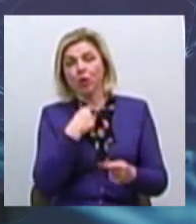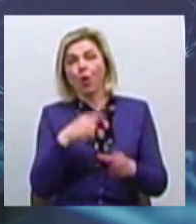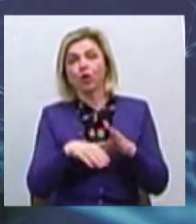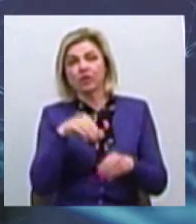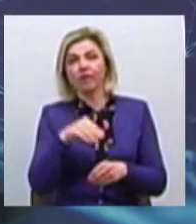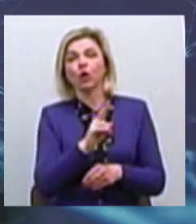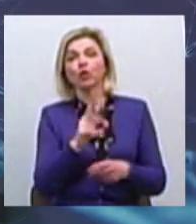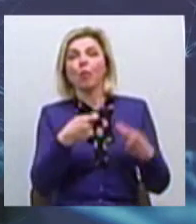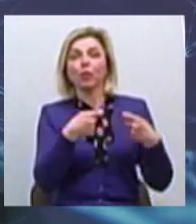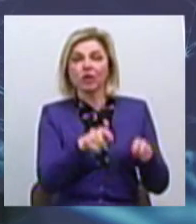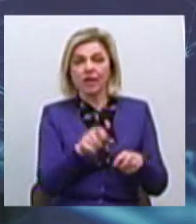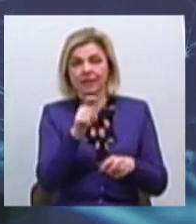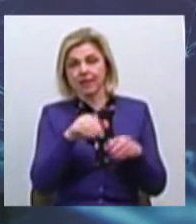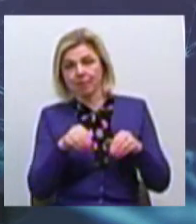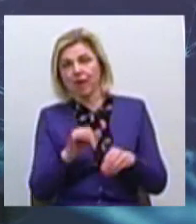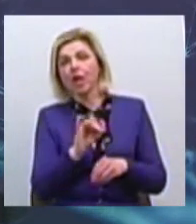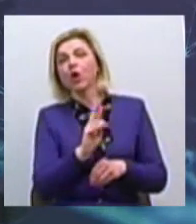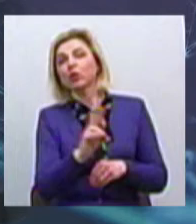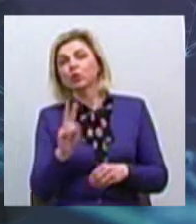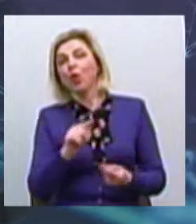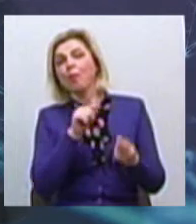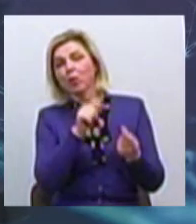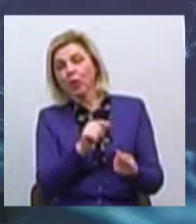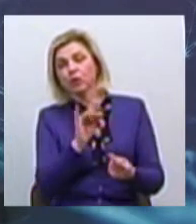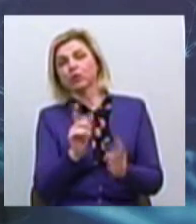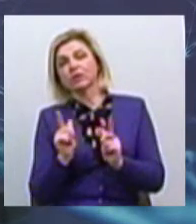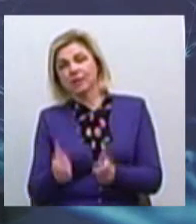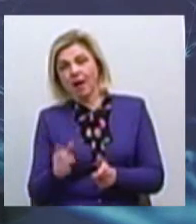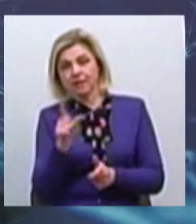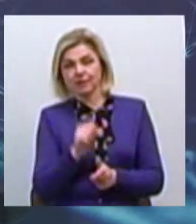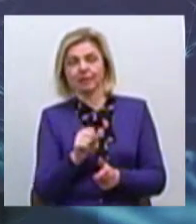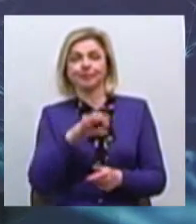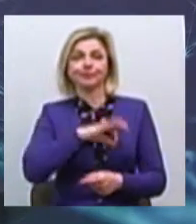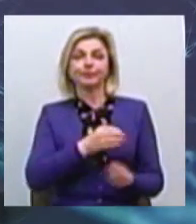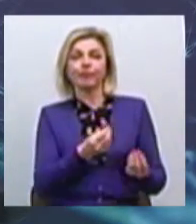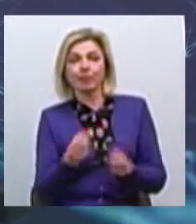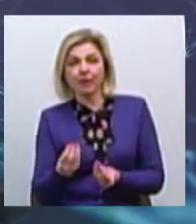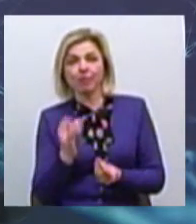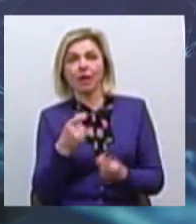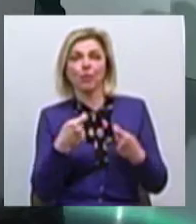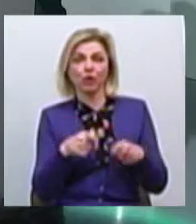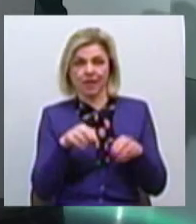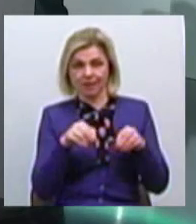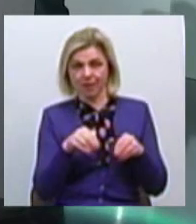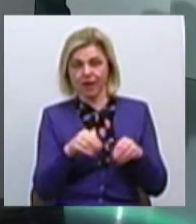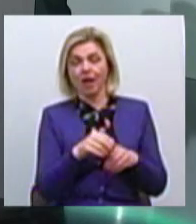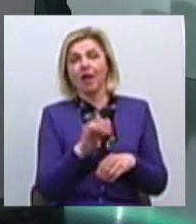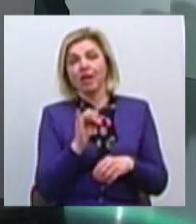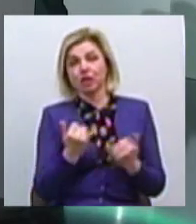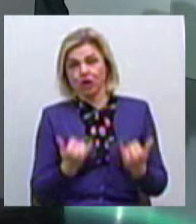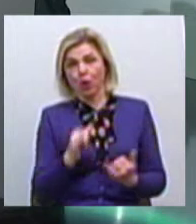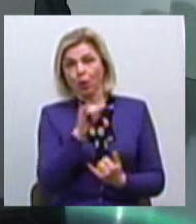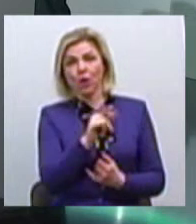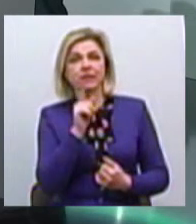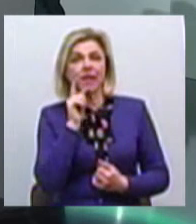и голосовали те, кто за продажу земли, тот, кто против предпринимателей, тот, кто за предпринимателей. И сейчас сам Зеленского на самом деле